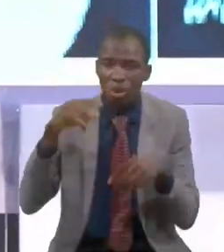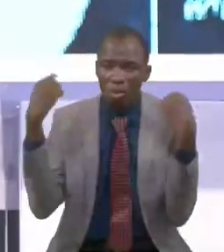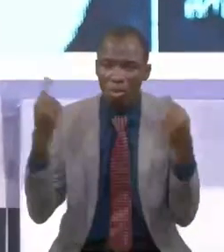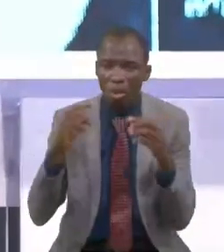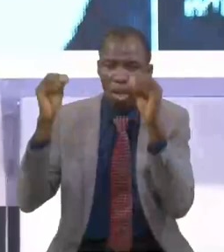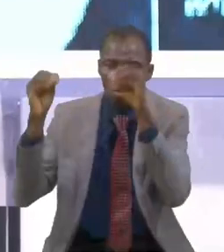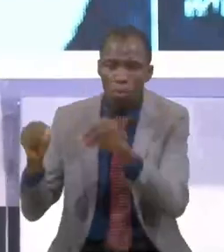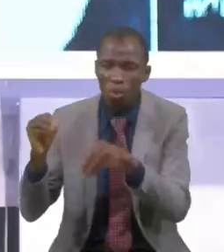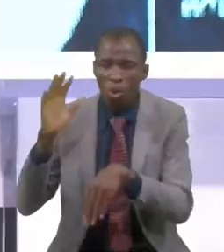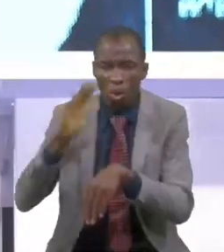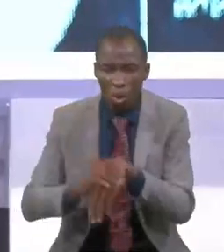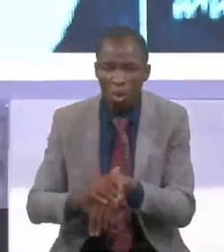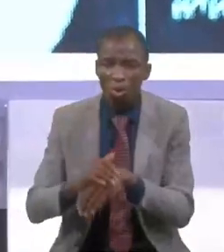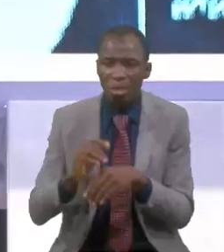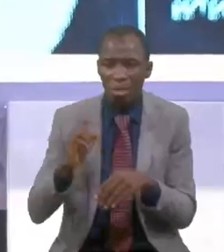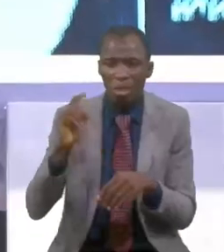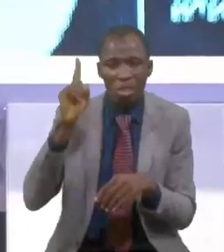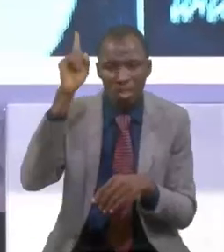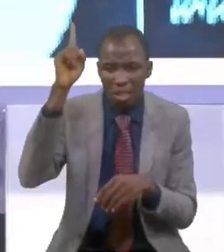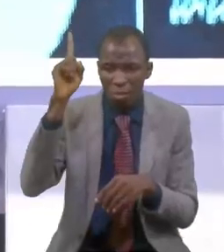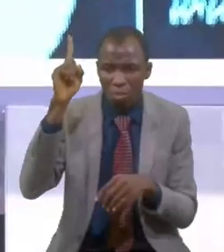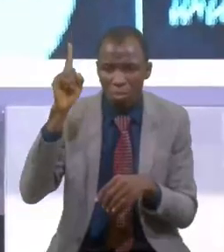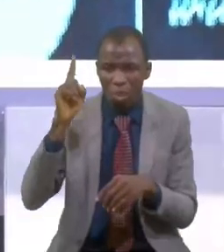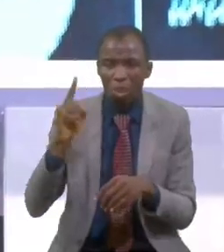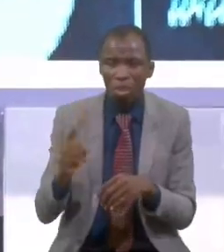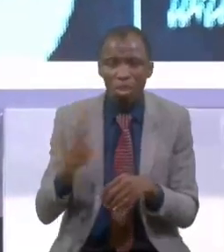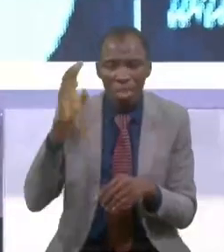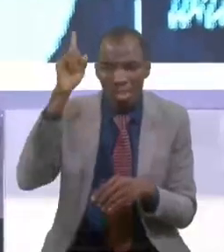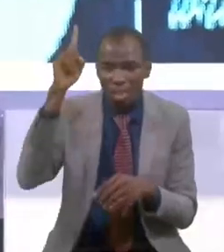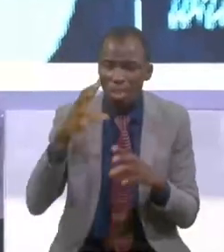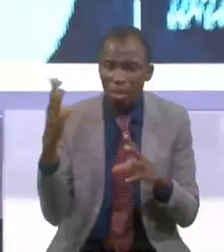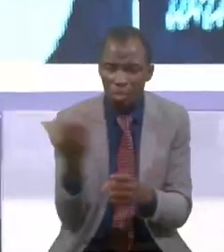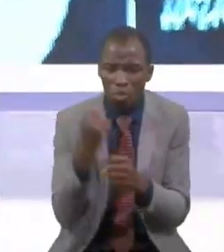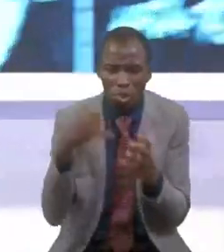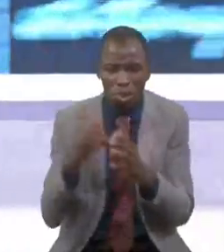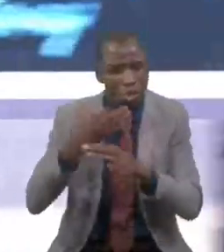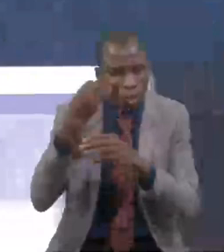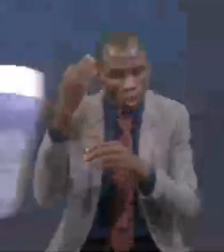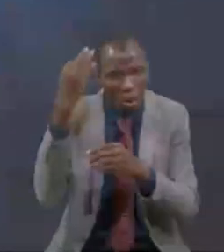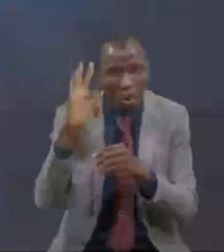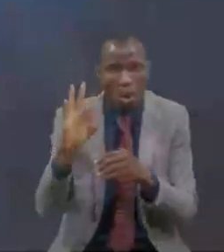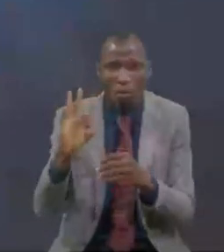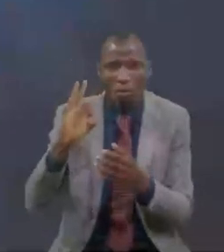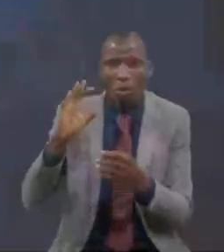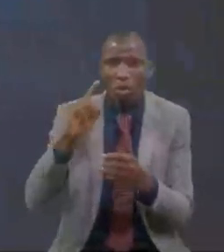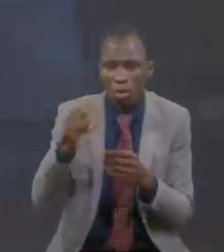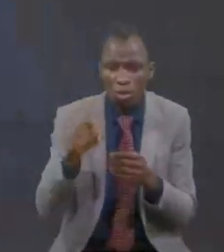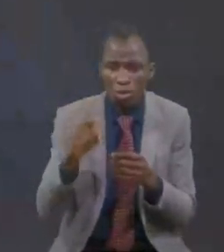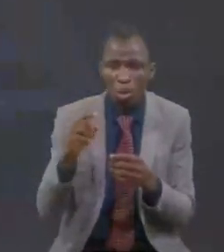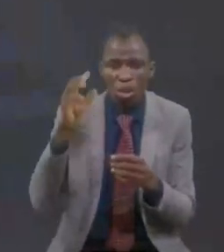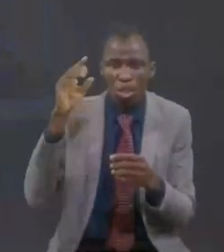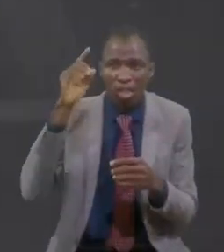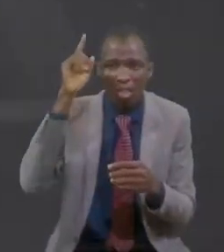et il a tout déposé sur Christ il a ôté de vous il a ôté